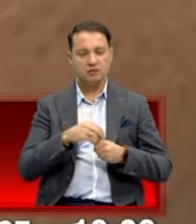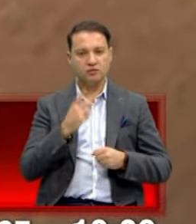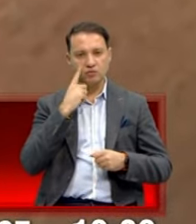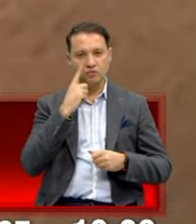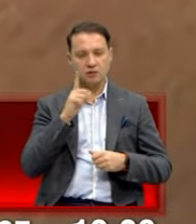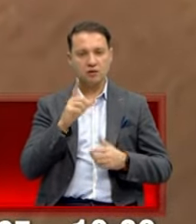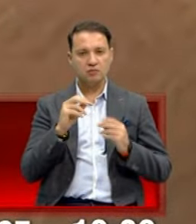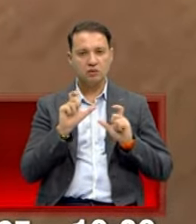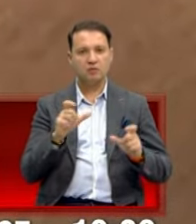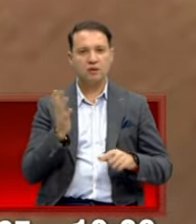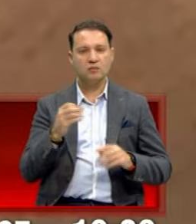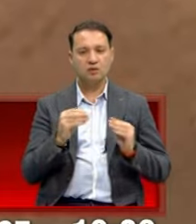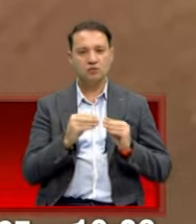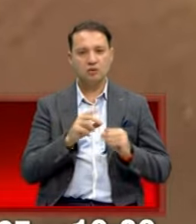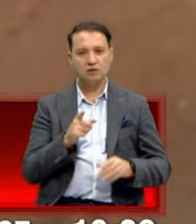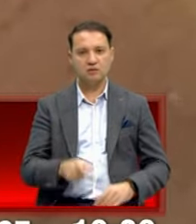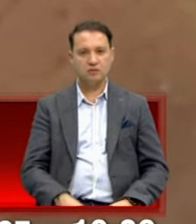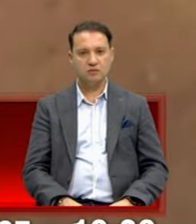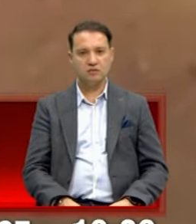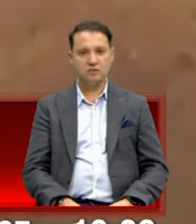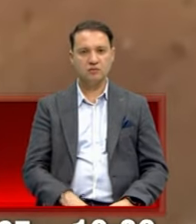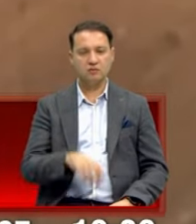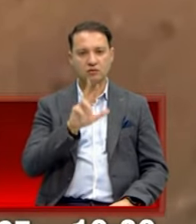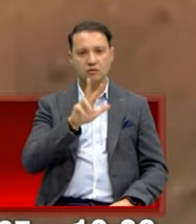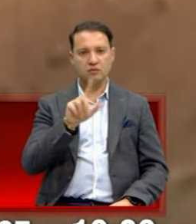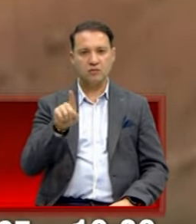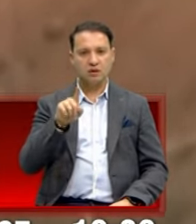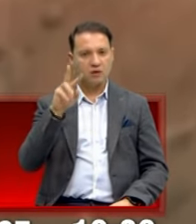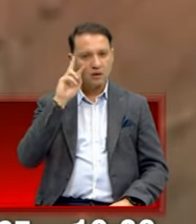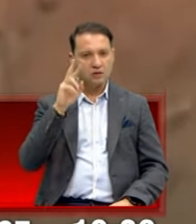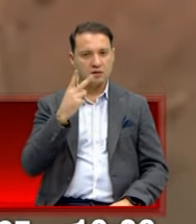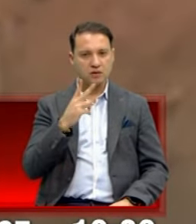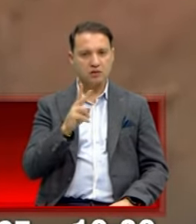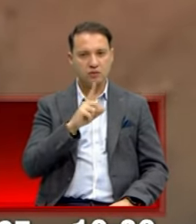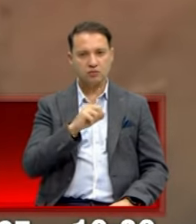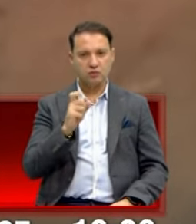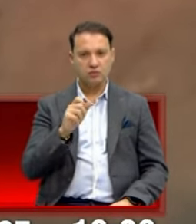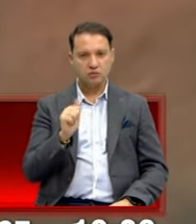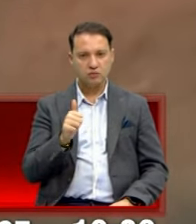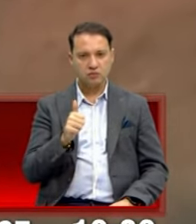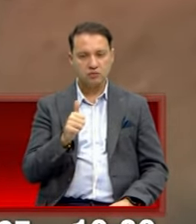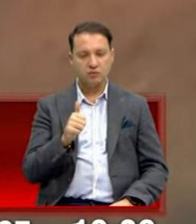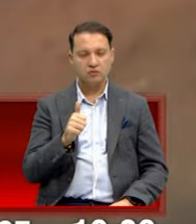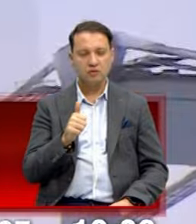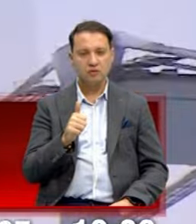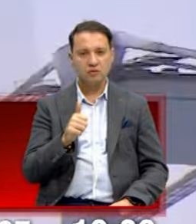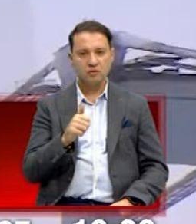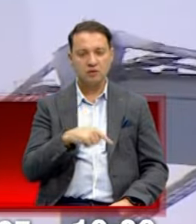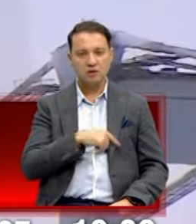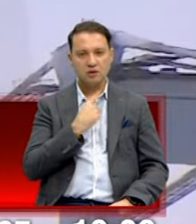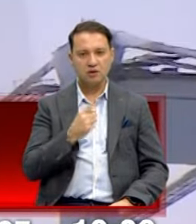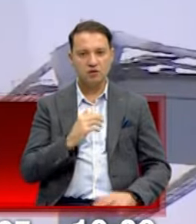hükümeti gerekli önlemleri almamakla suçladı. 31 Aralık 2019 günü